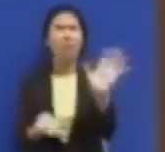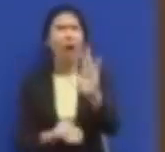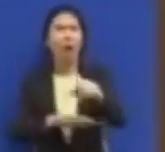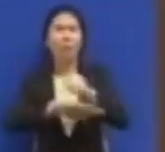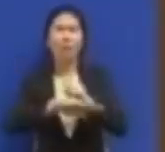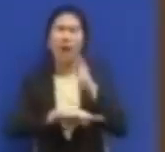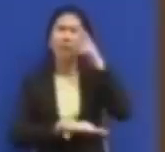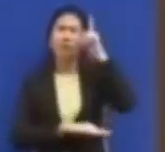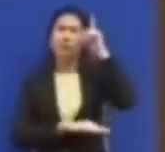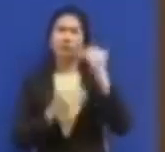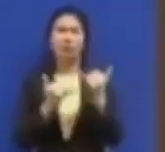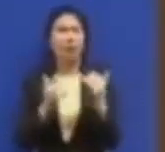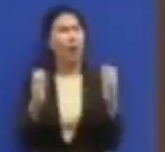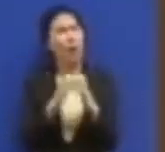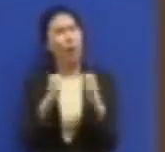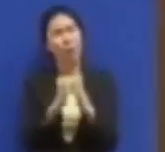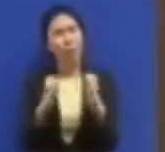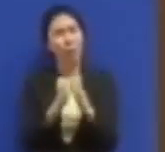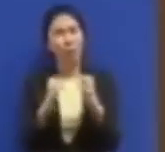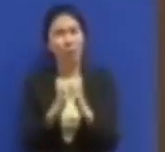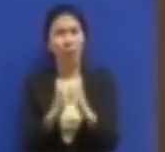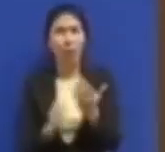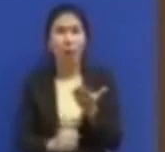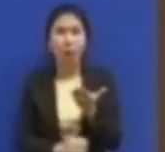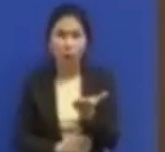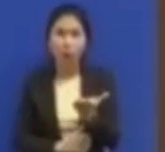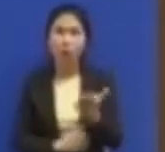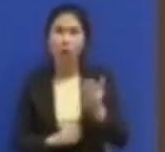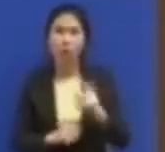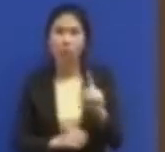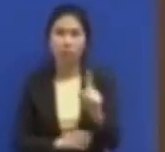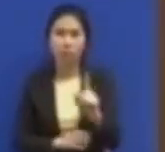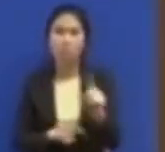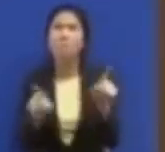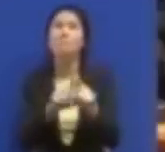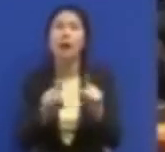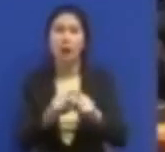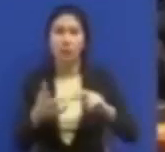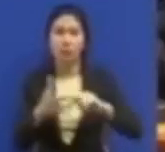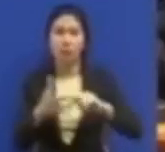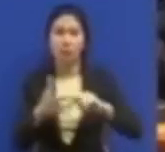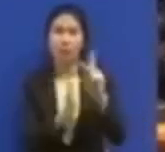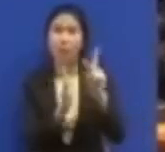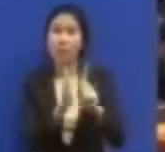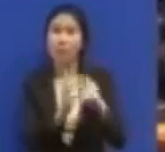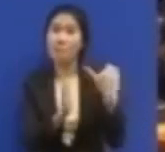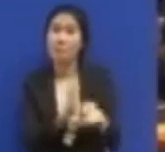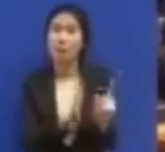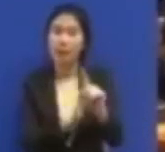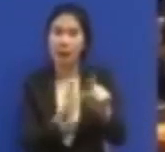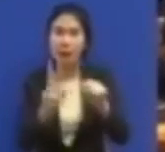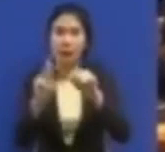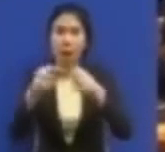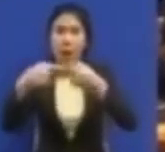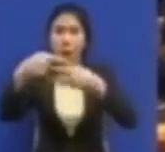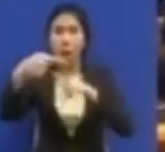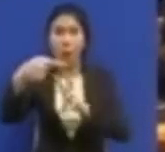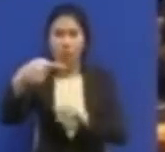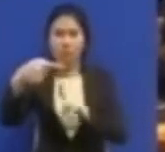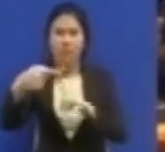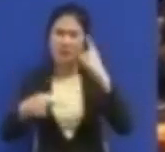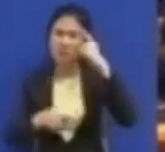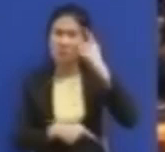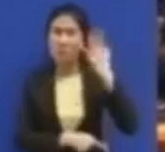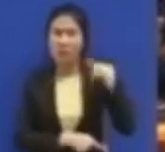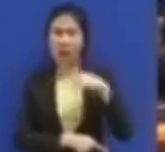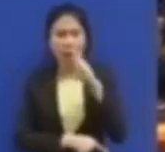แล้วครับตอนนี้ขออนุญาตประท้วงเหมือนเดิมครับข้อ61ผ ผมคิดว่าน่าจะอภิปรายพอแล้วครับเส